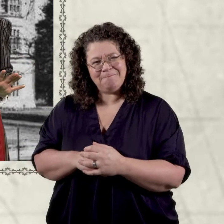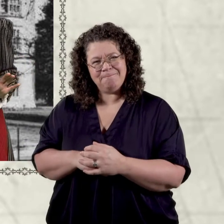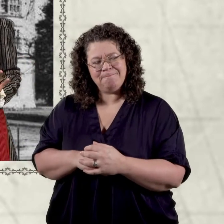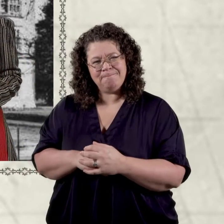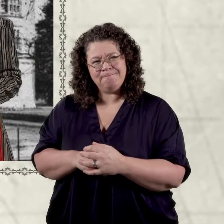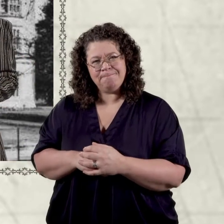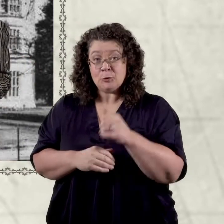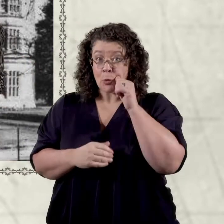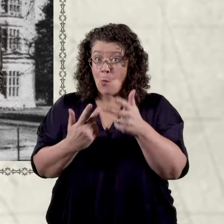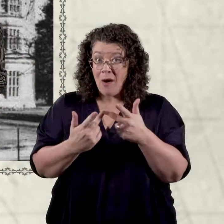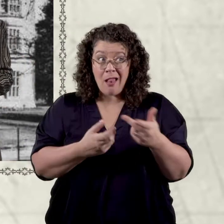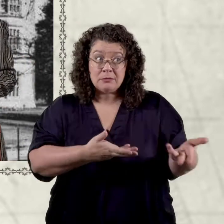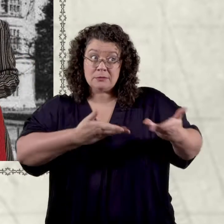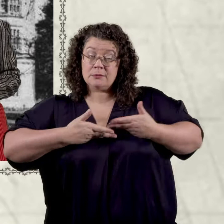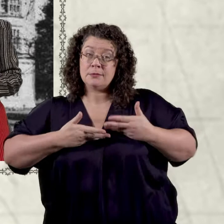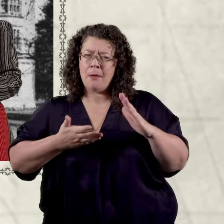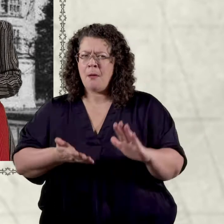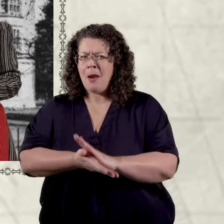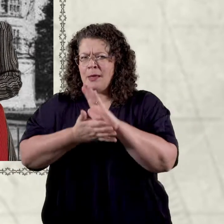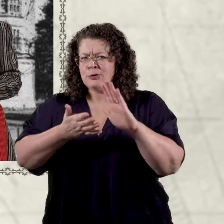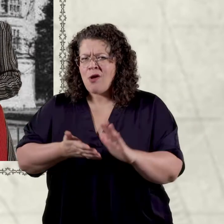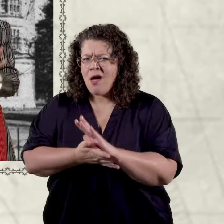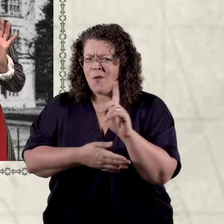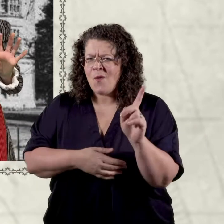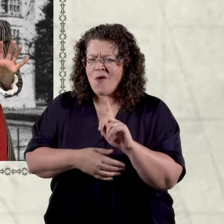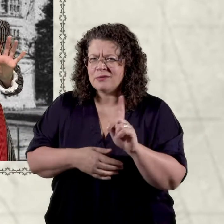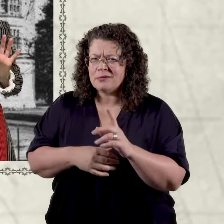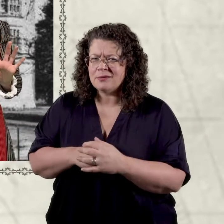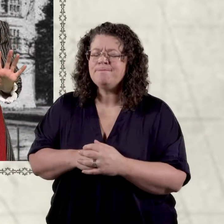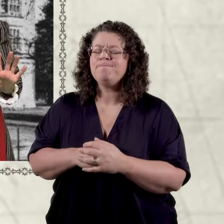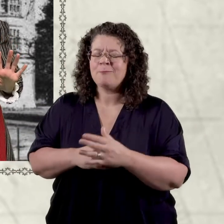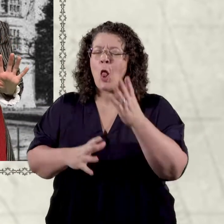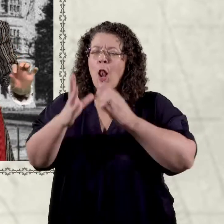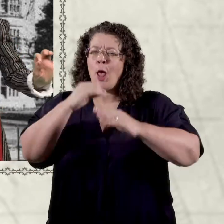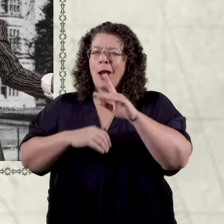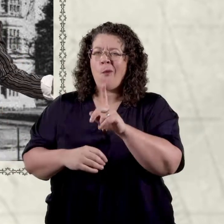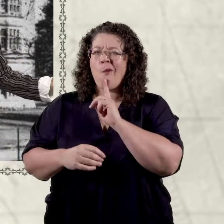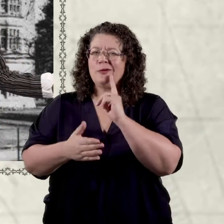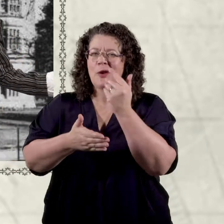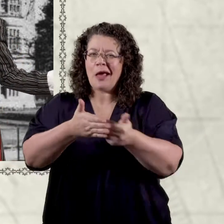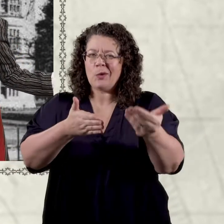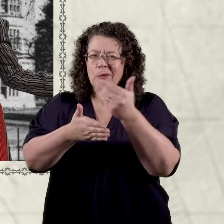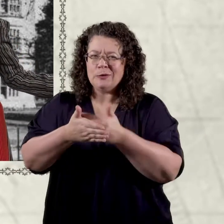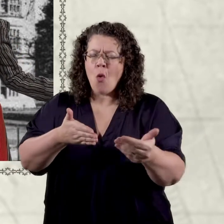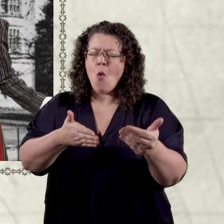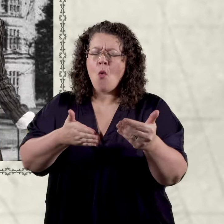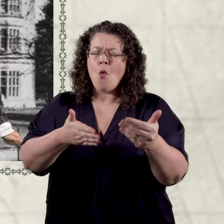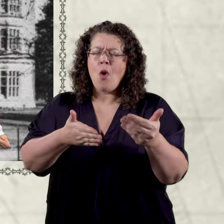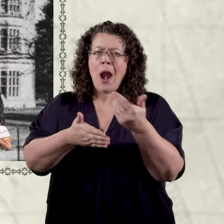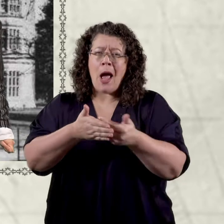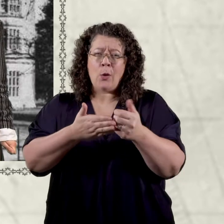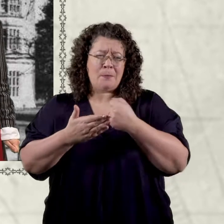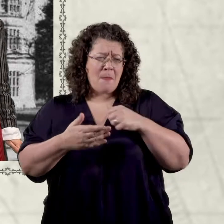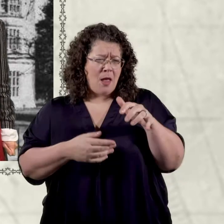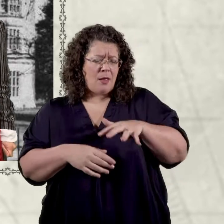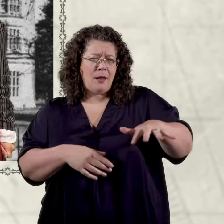Ydych chi'n gwybod beth arall oedd yn bleser pur i mi? Dysgu Cymraeg, iaith Llanofer,